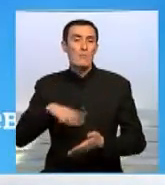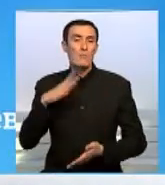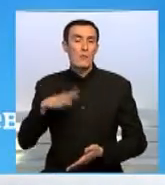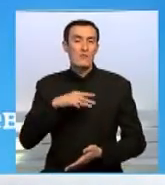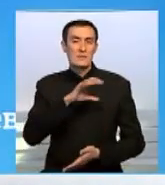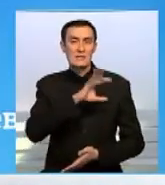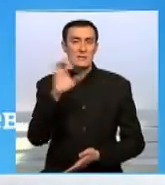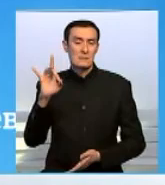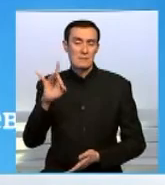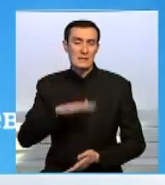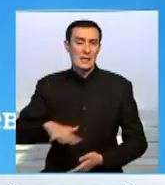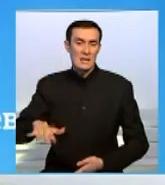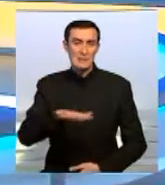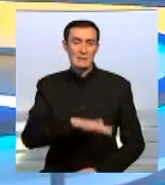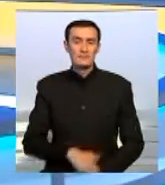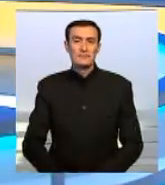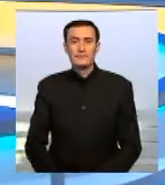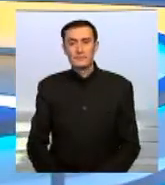постсоветском пространстве.